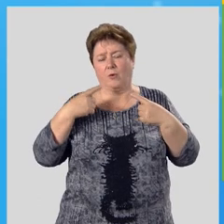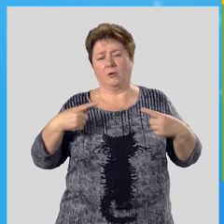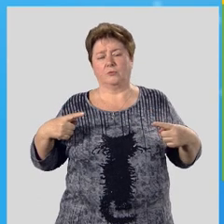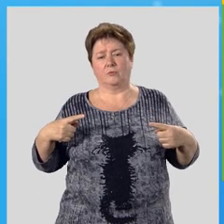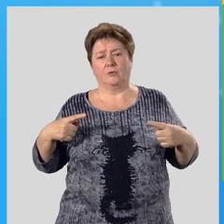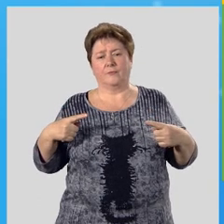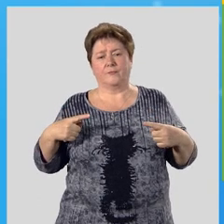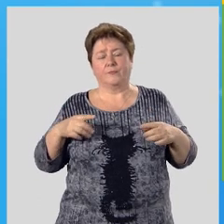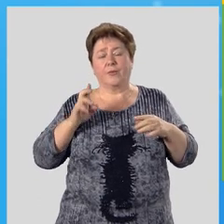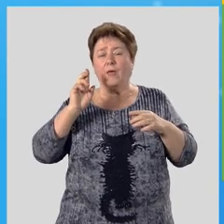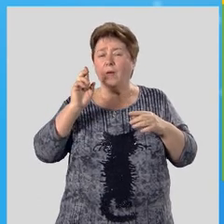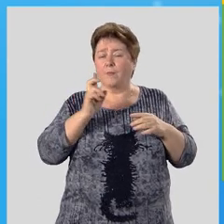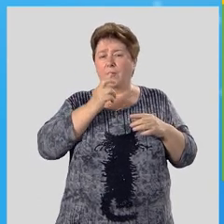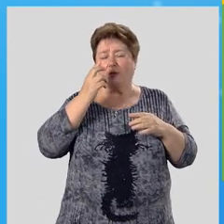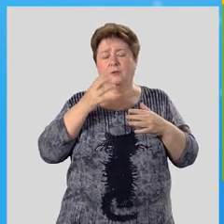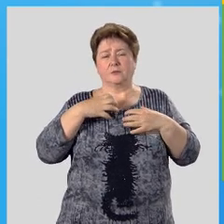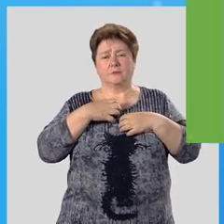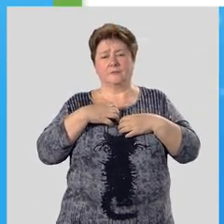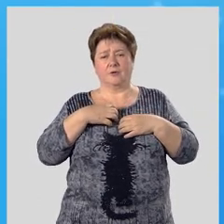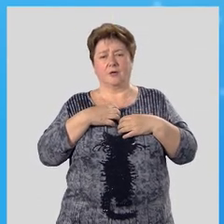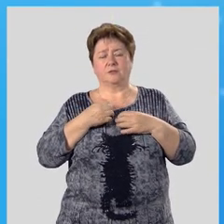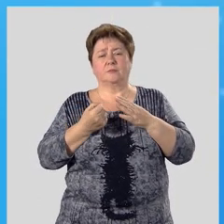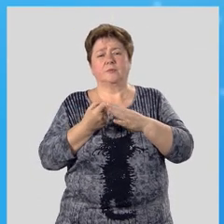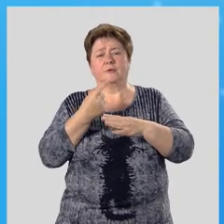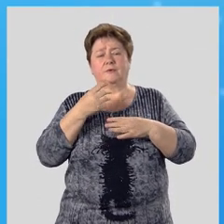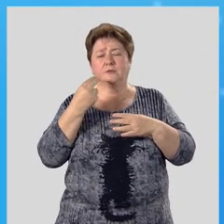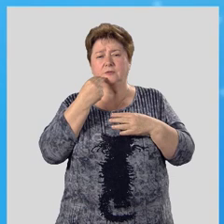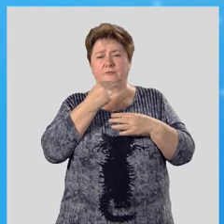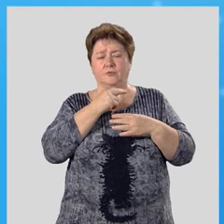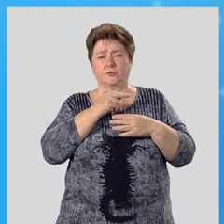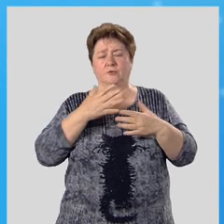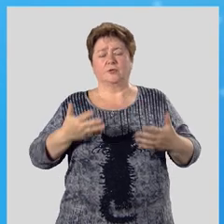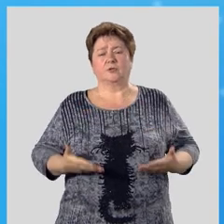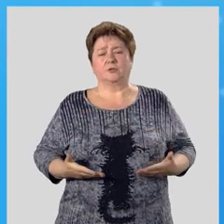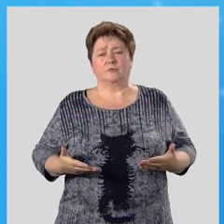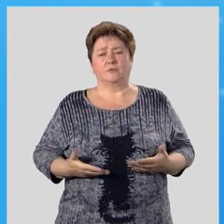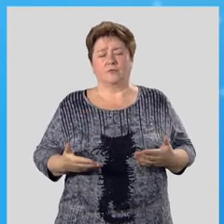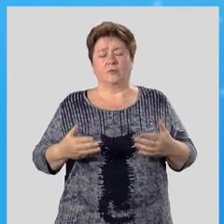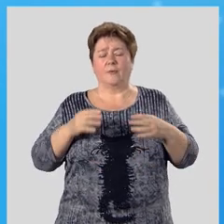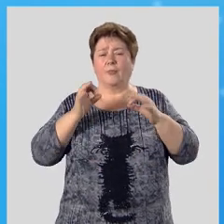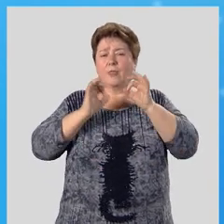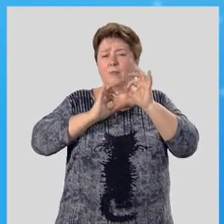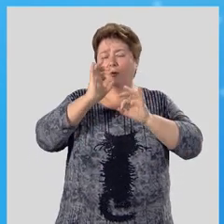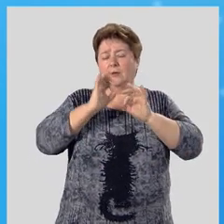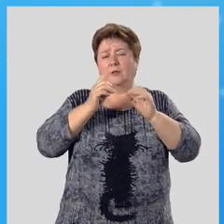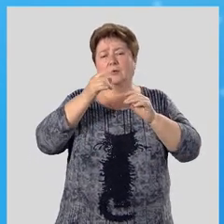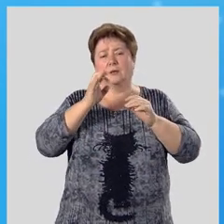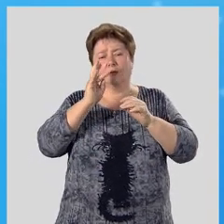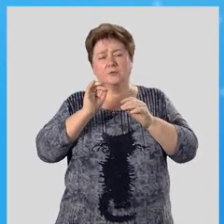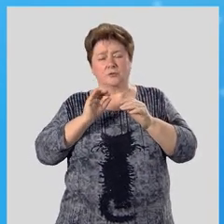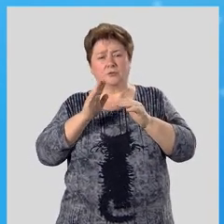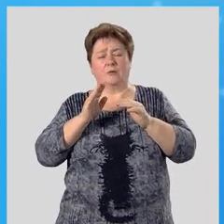другое. Биологическое значение проявления свойств живого на